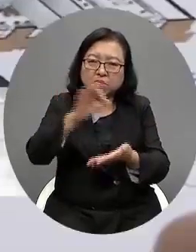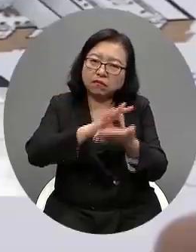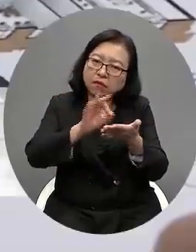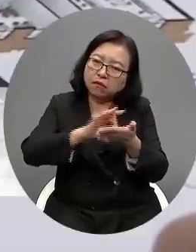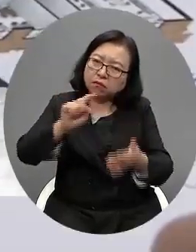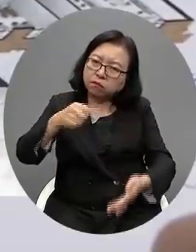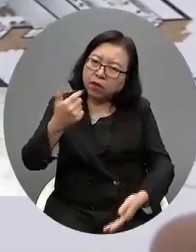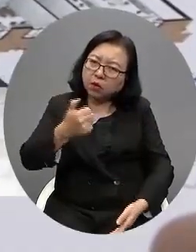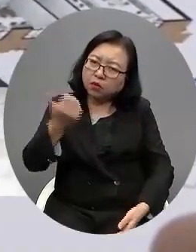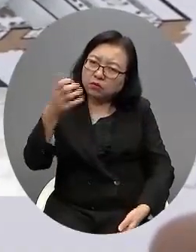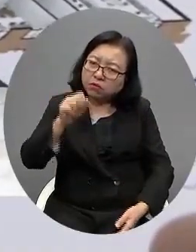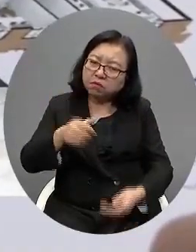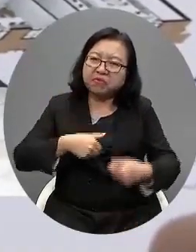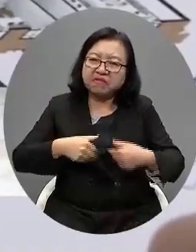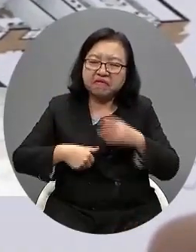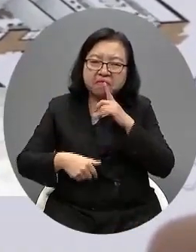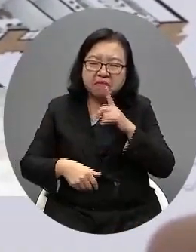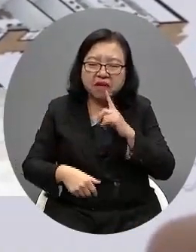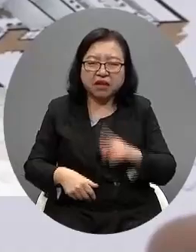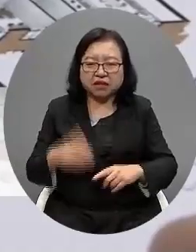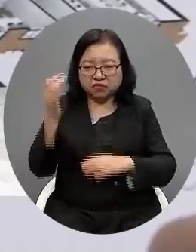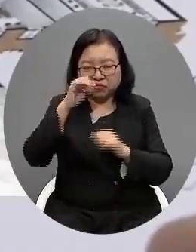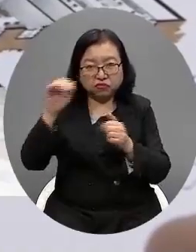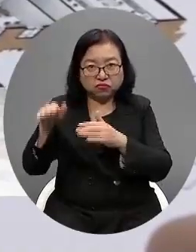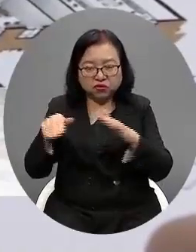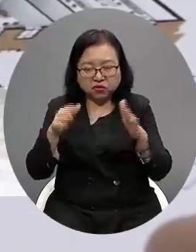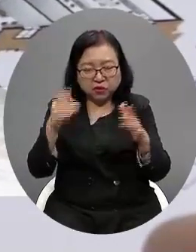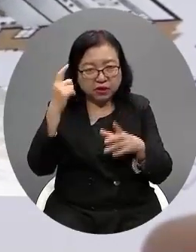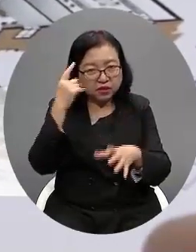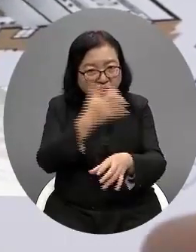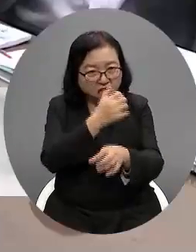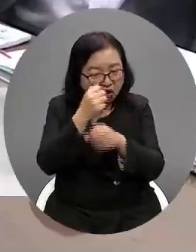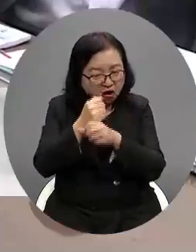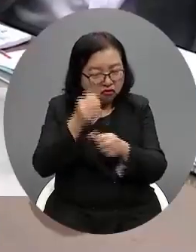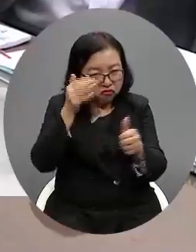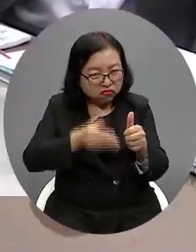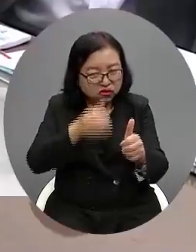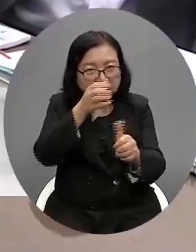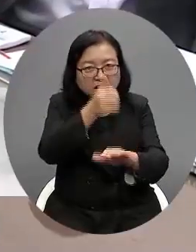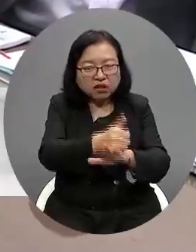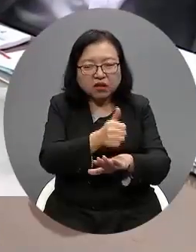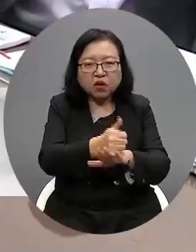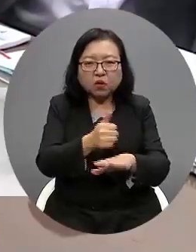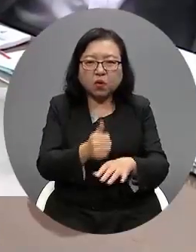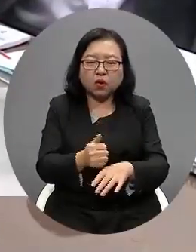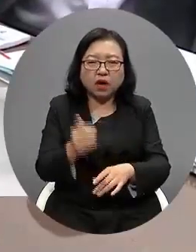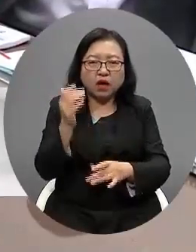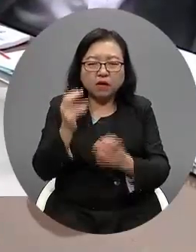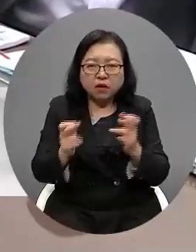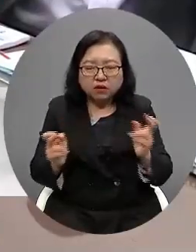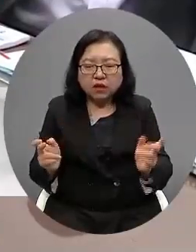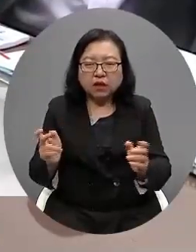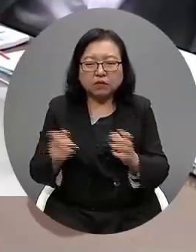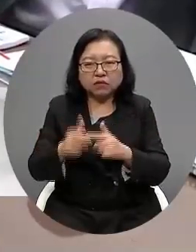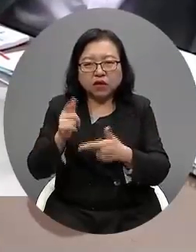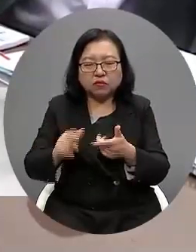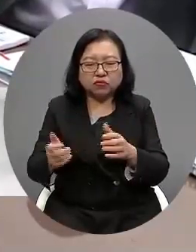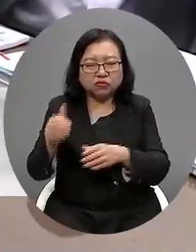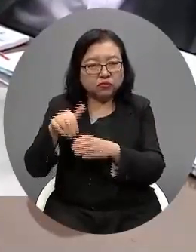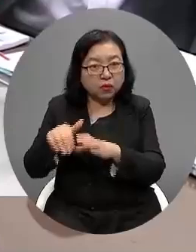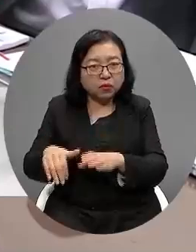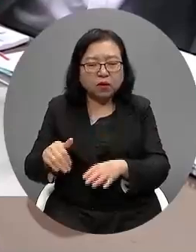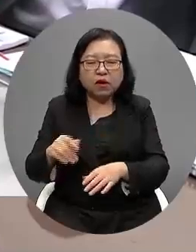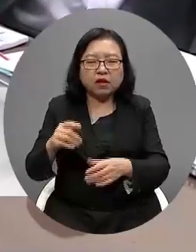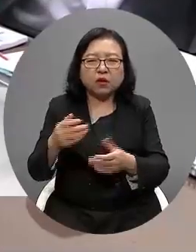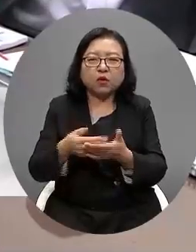분석이 나왔습니다. 충청북도가 의뢰한 기본계획 수립 용역 결과 조경과 건축비 등의 공사비로 120억 원,